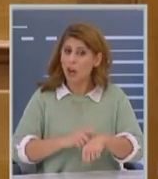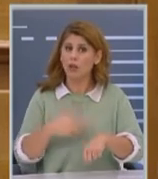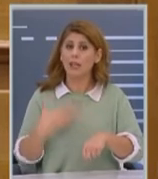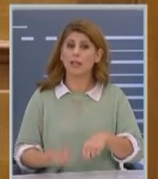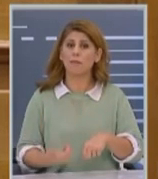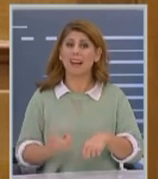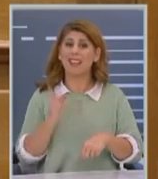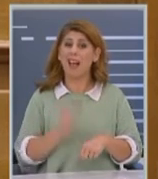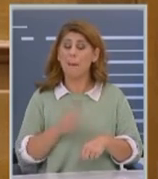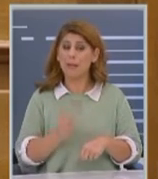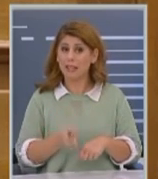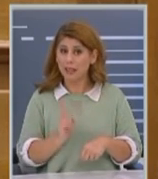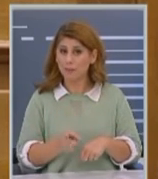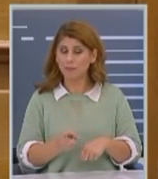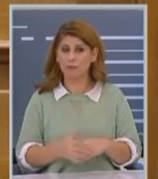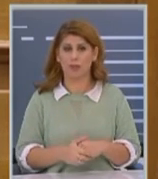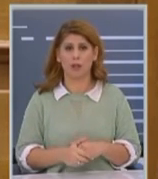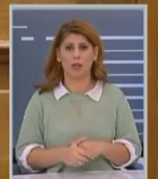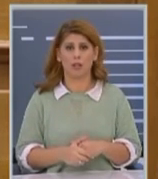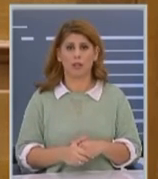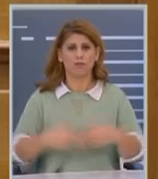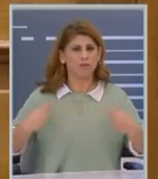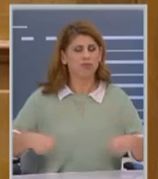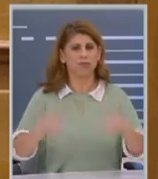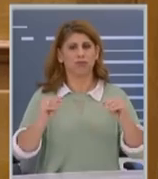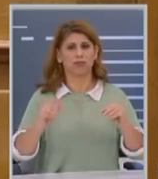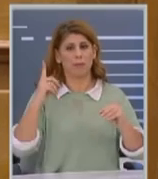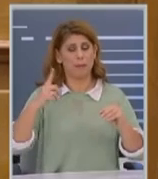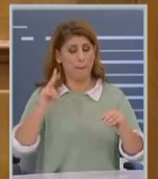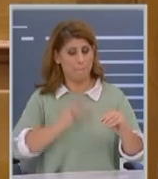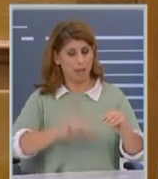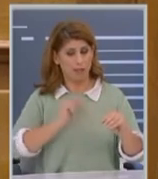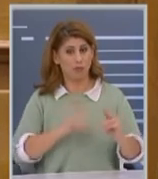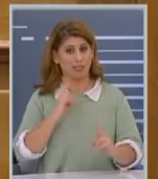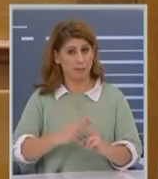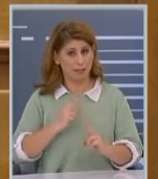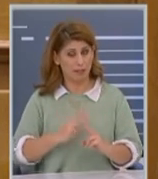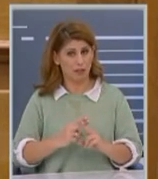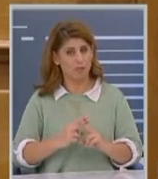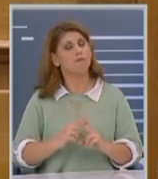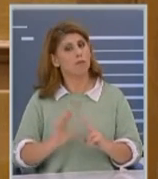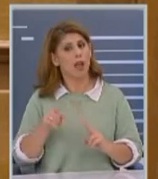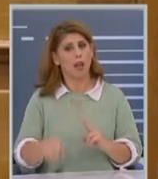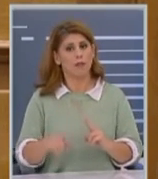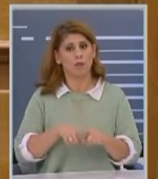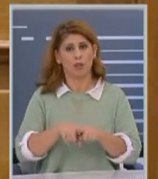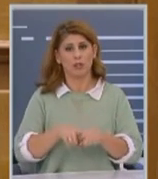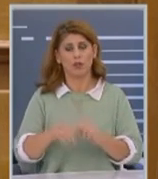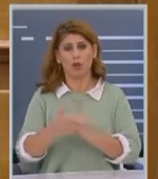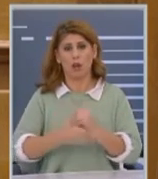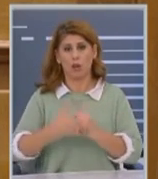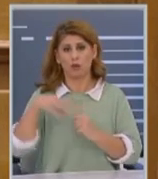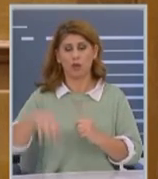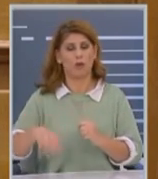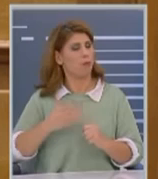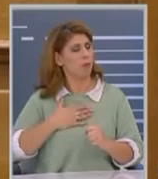η απειλή των πληστηριασμών μιας περιουσίας σημαντικής, πόσο μάλλον αυτής που αφορά τον αγροτικό χώρο, που δεν